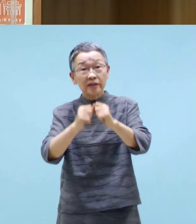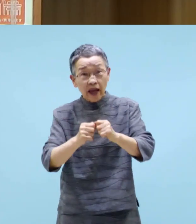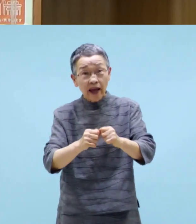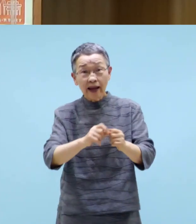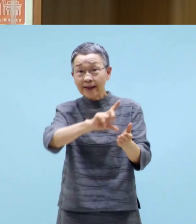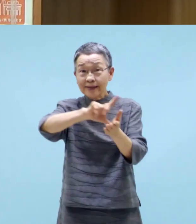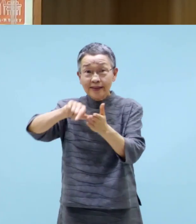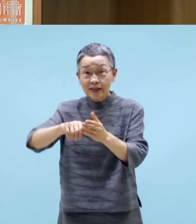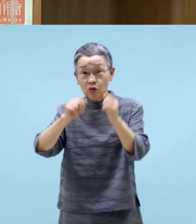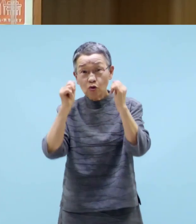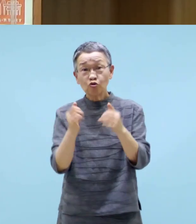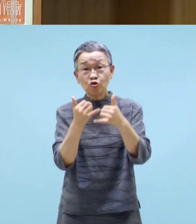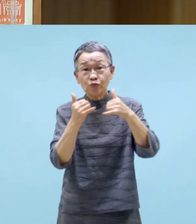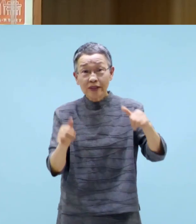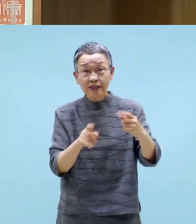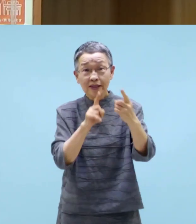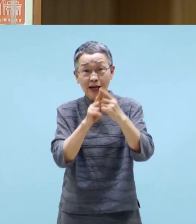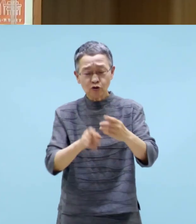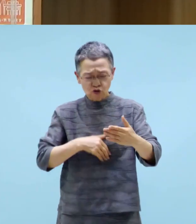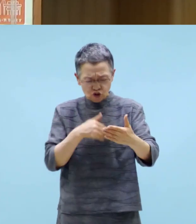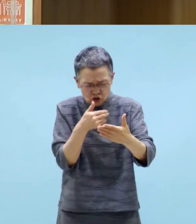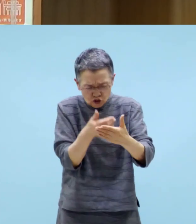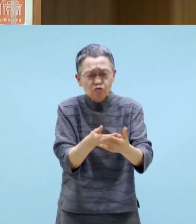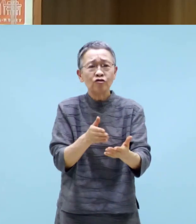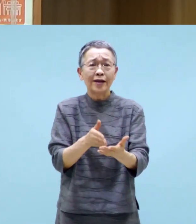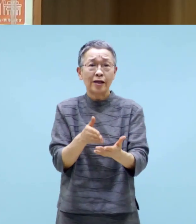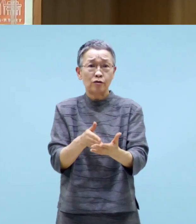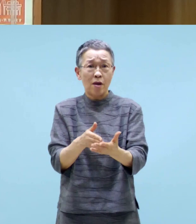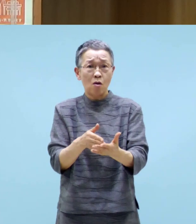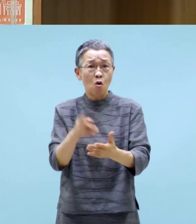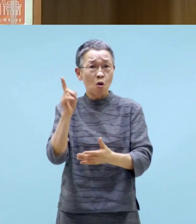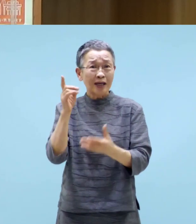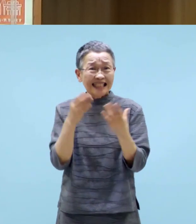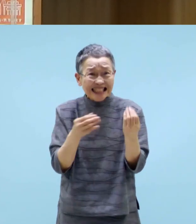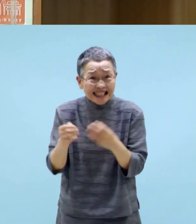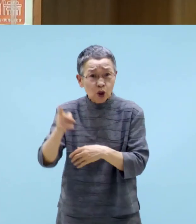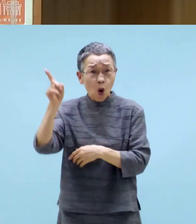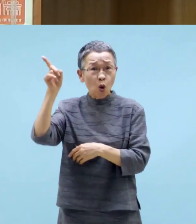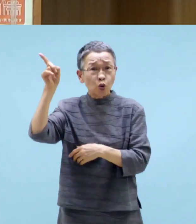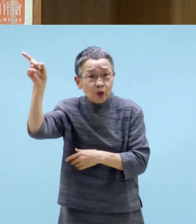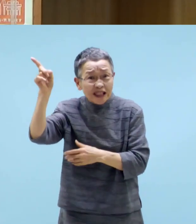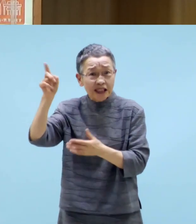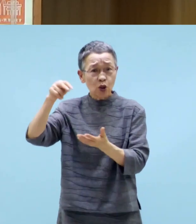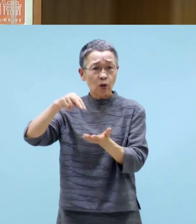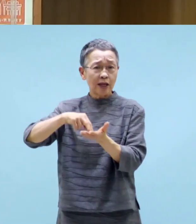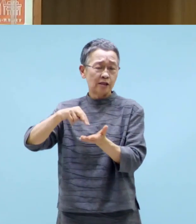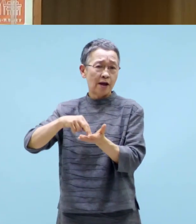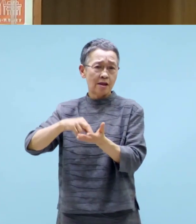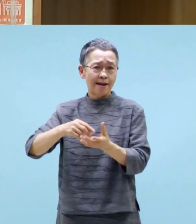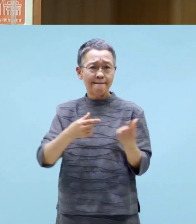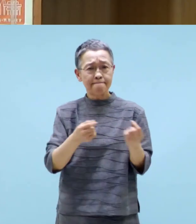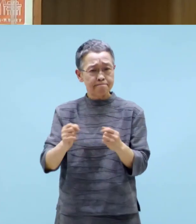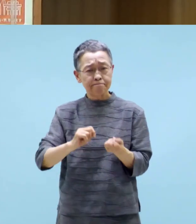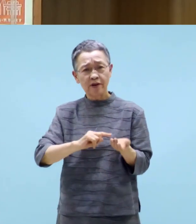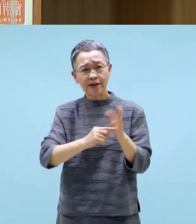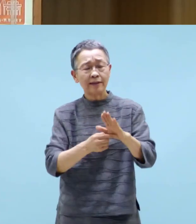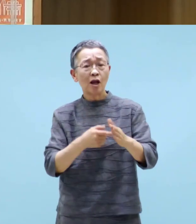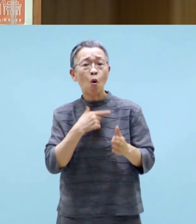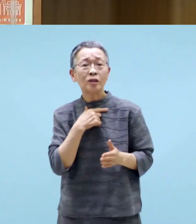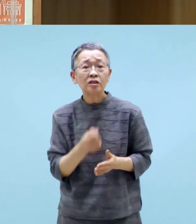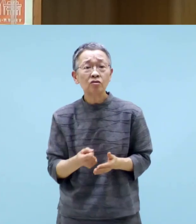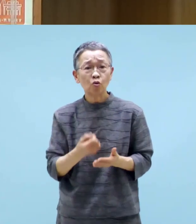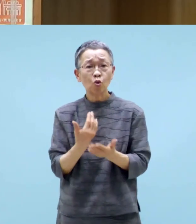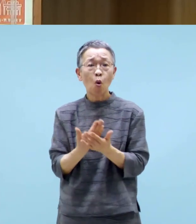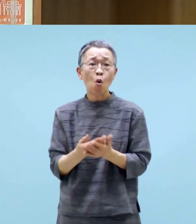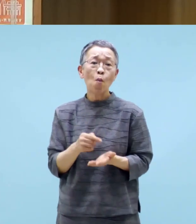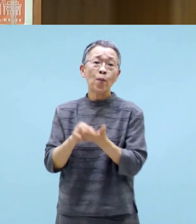の皆様に対する十分な説明をやはり国としてしっかり行っていただきたいということを求めていきたいと思い